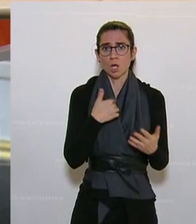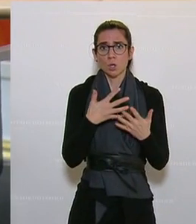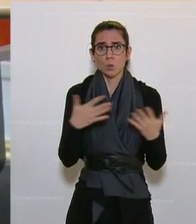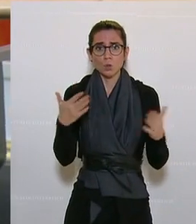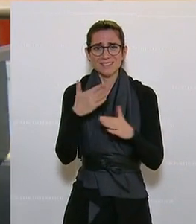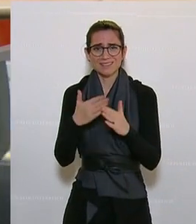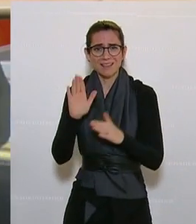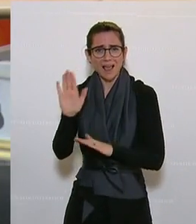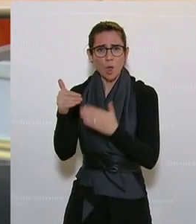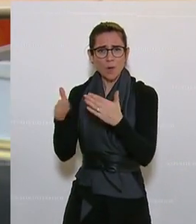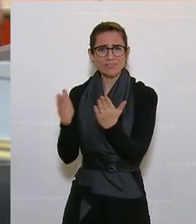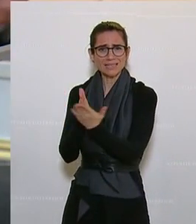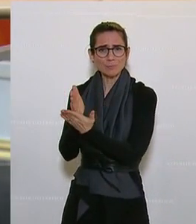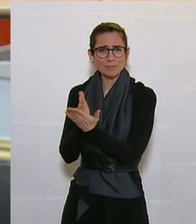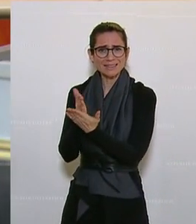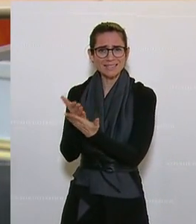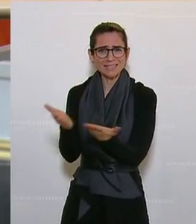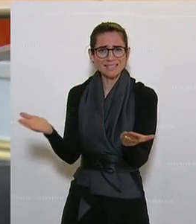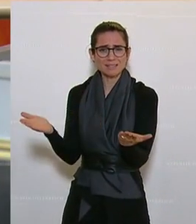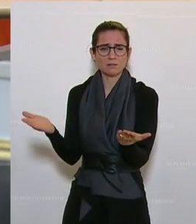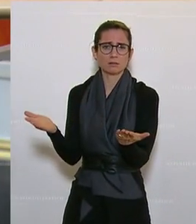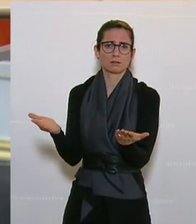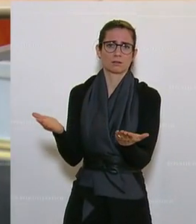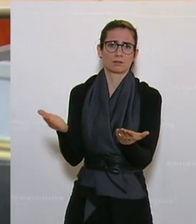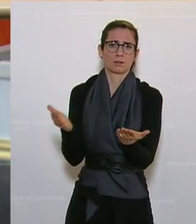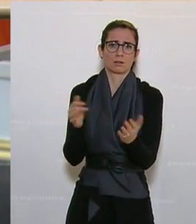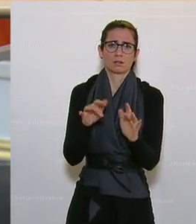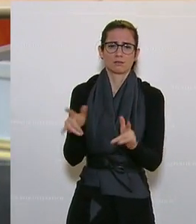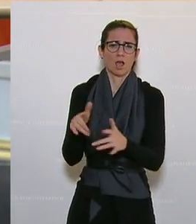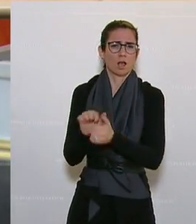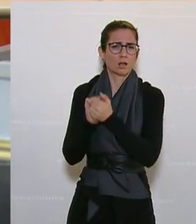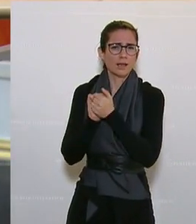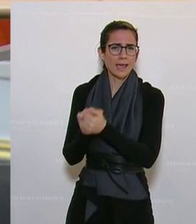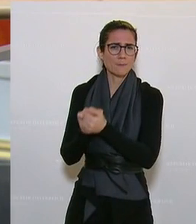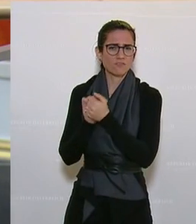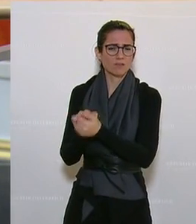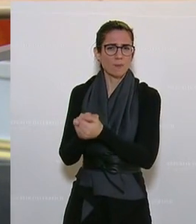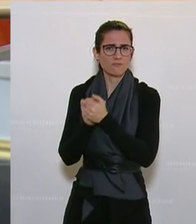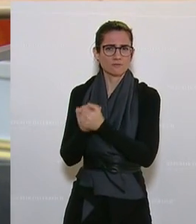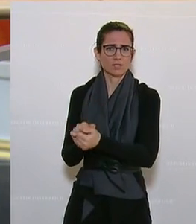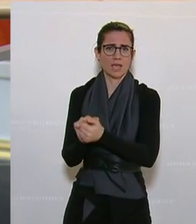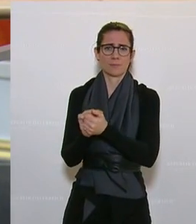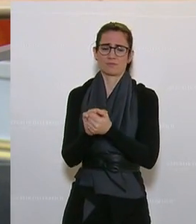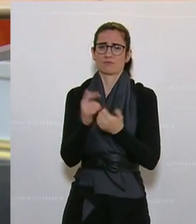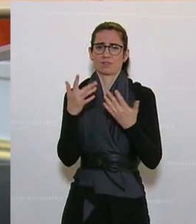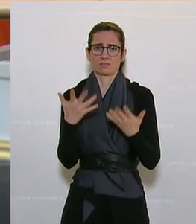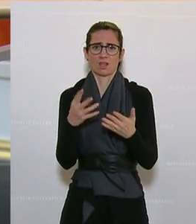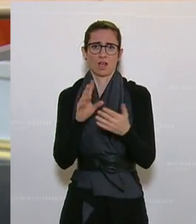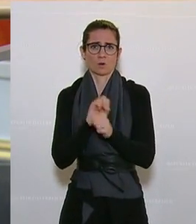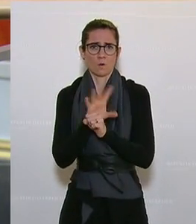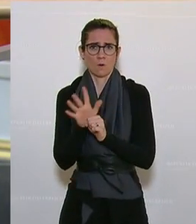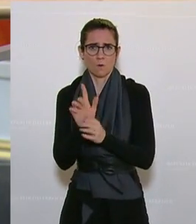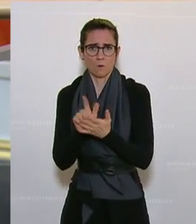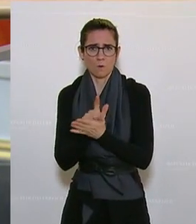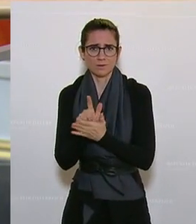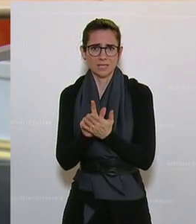der allergrößte Teil der öffentlich Bediensteten hier, wenn Sie so wollen, an dieser Front kämpft, die wir ja alle jetzt schon